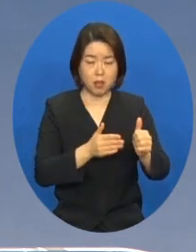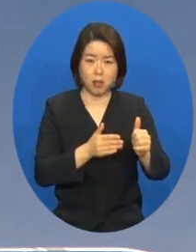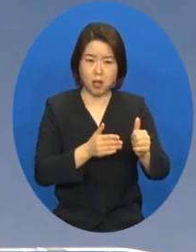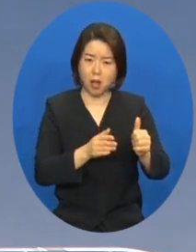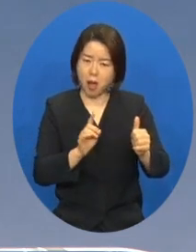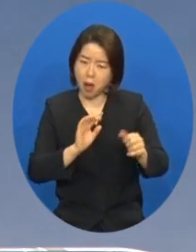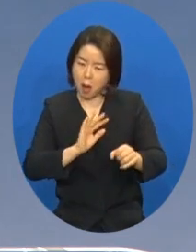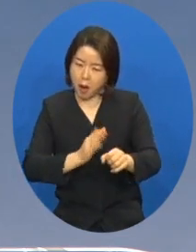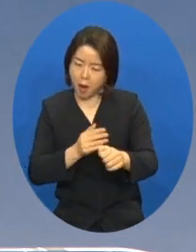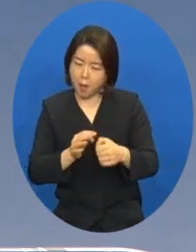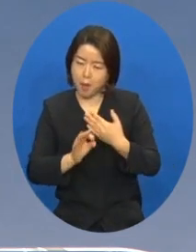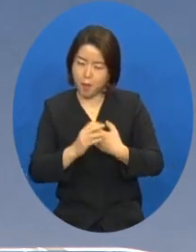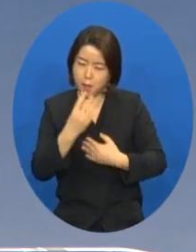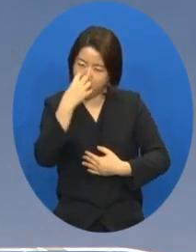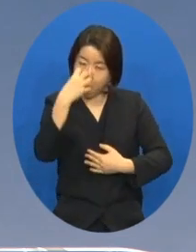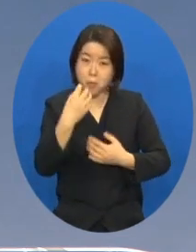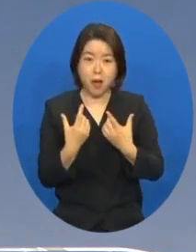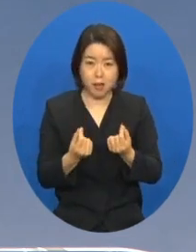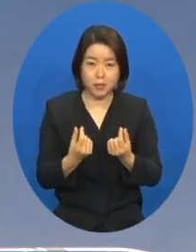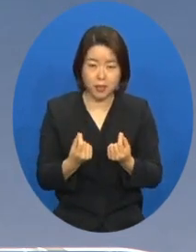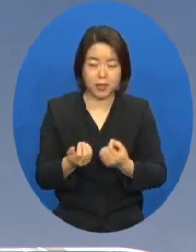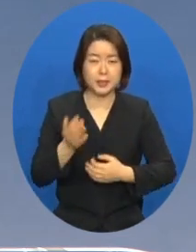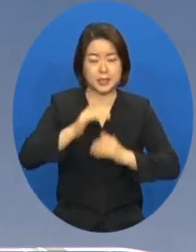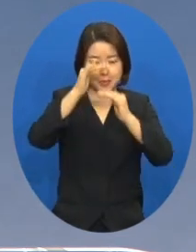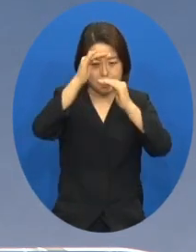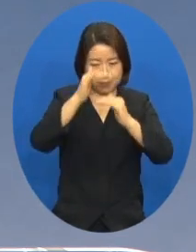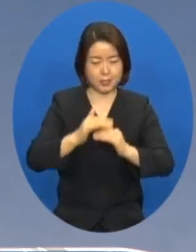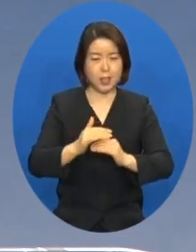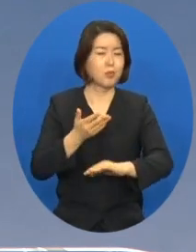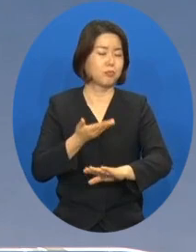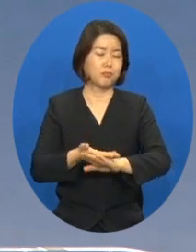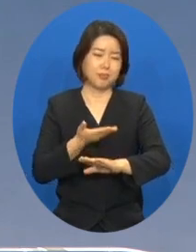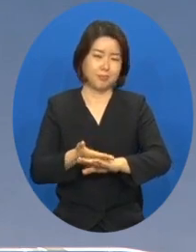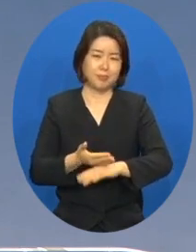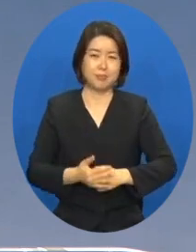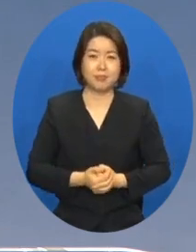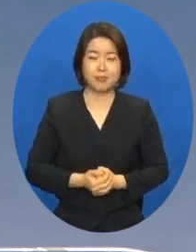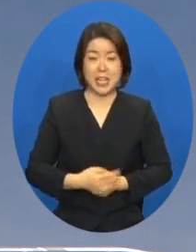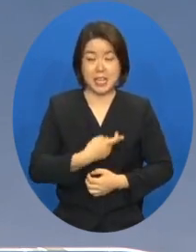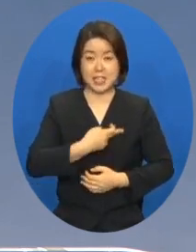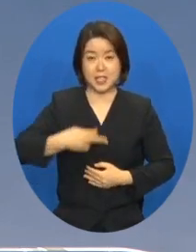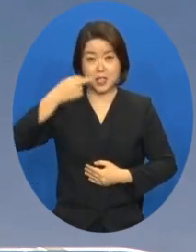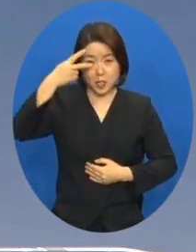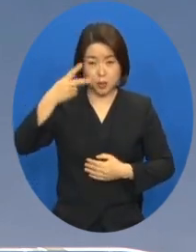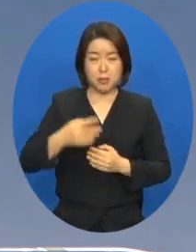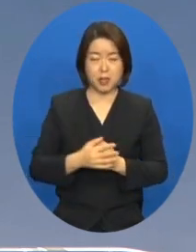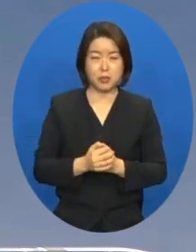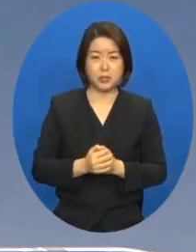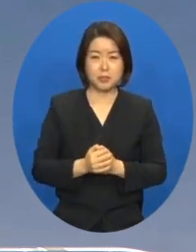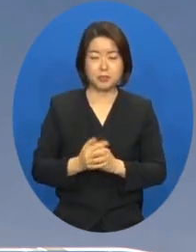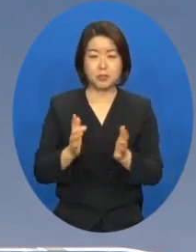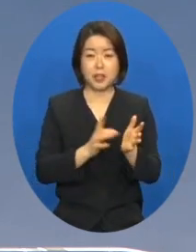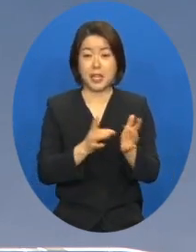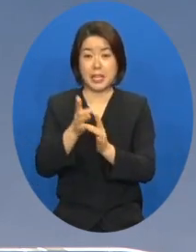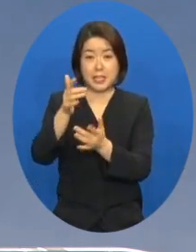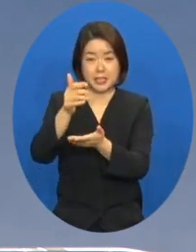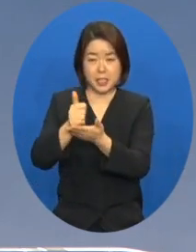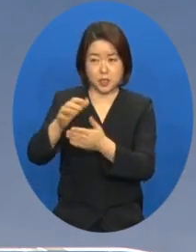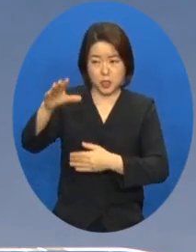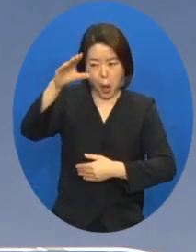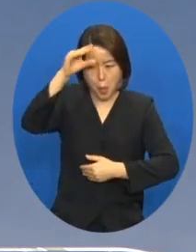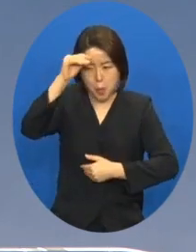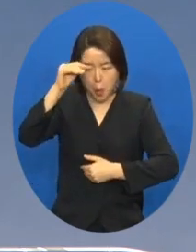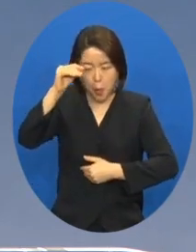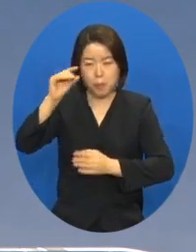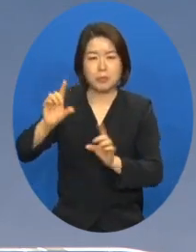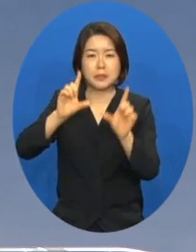말처럼 느껴지지만 실제로 이 내용은 그렇지가 않습니다. 사도 바울은 예수님을 본받아 살려고